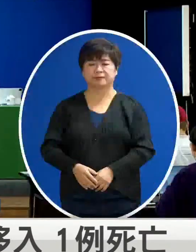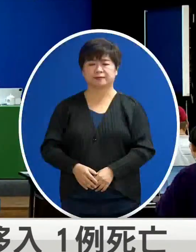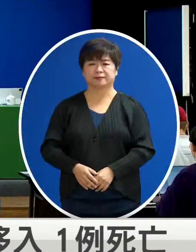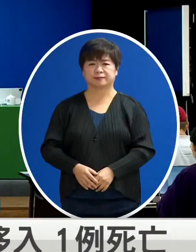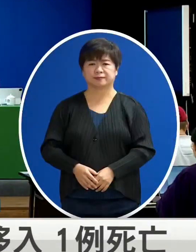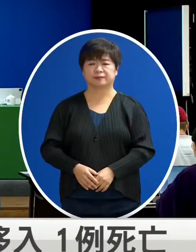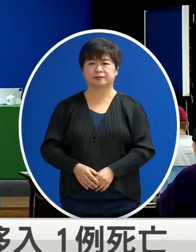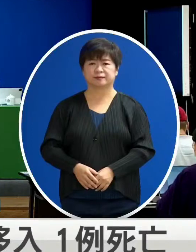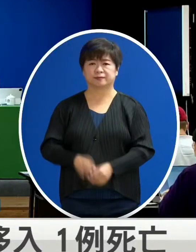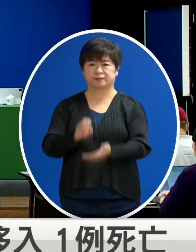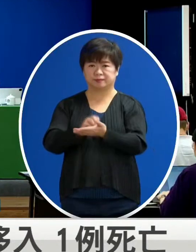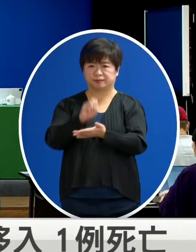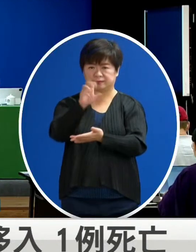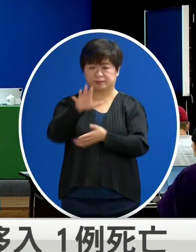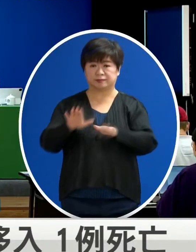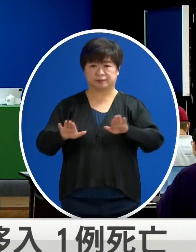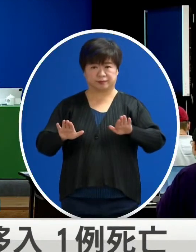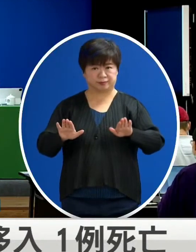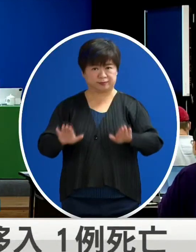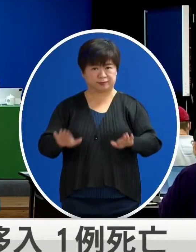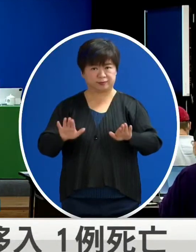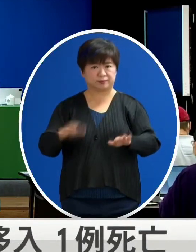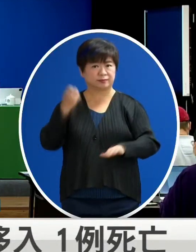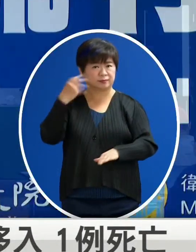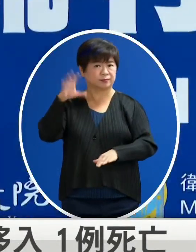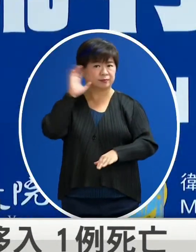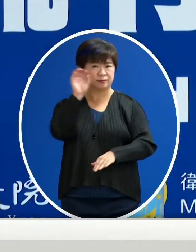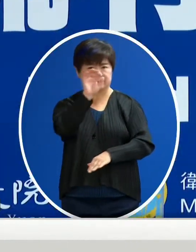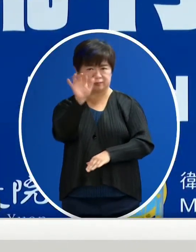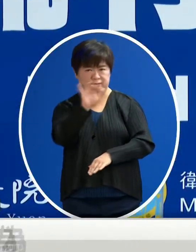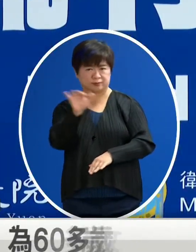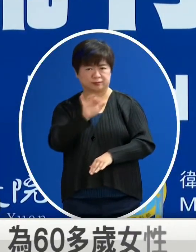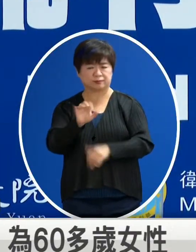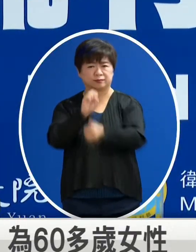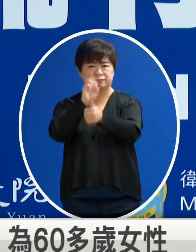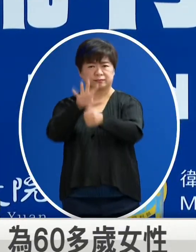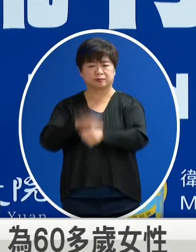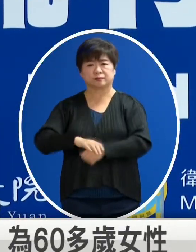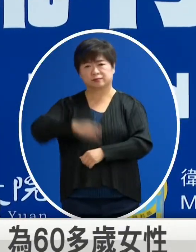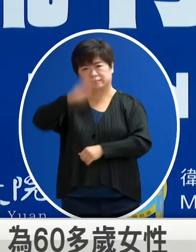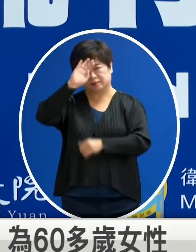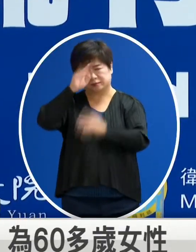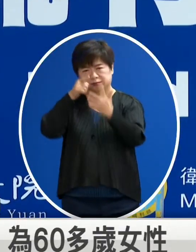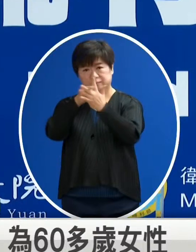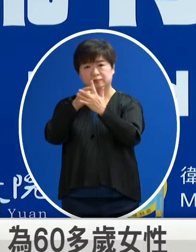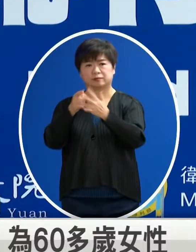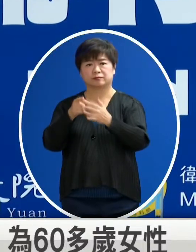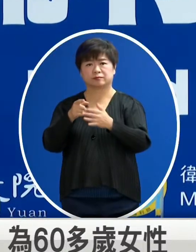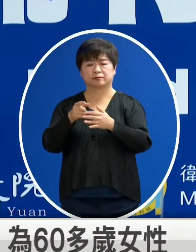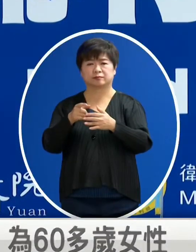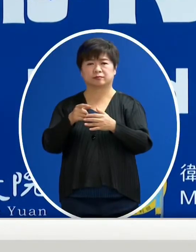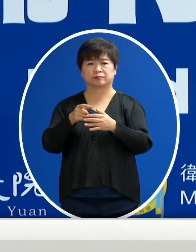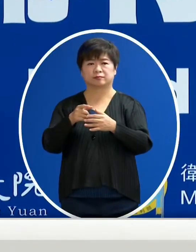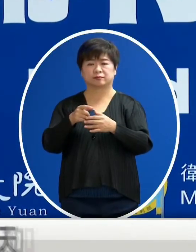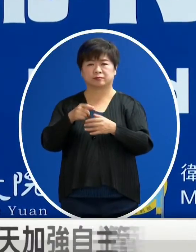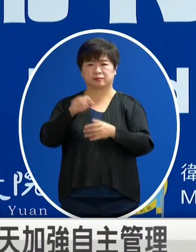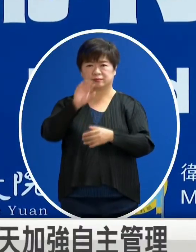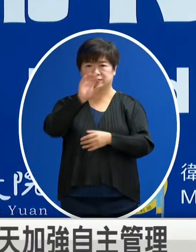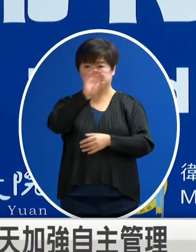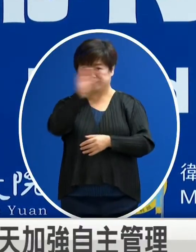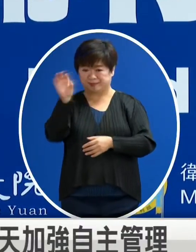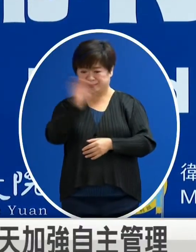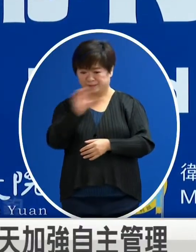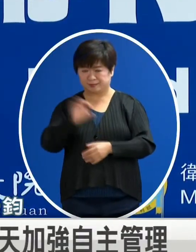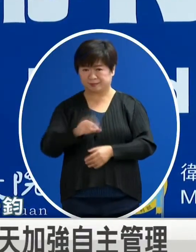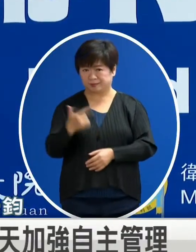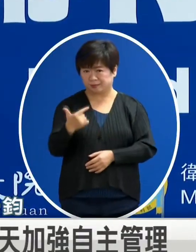另外是我们这个今天在新闻稿关于那个确定病例的一二三四第六段这边有提到，就是